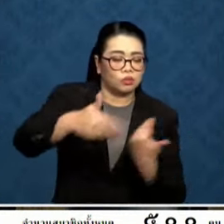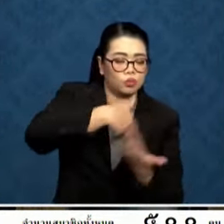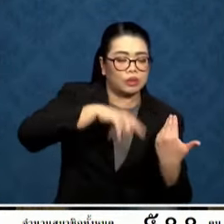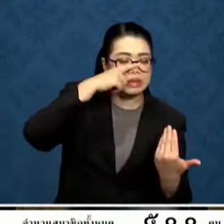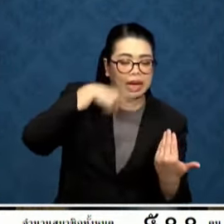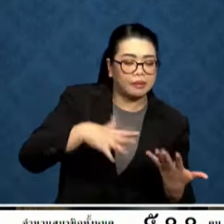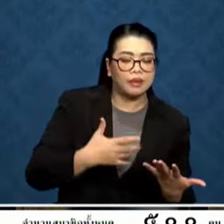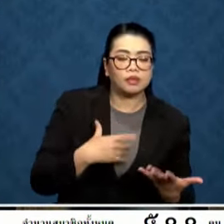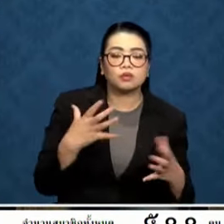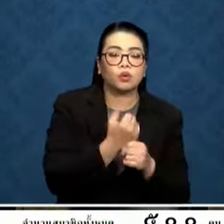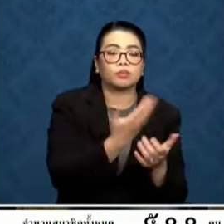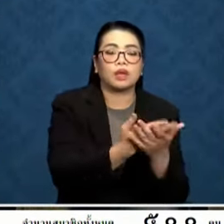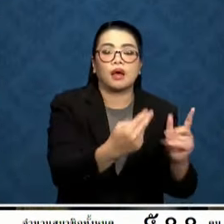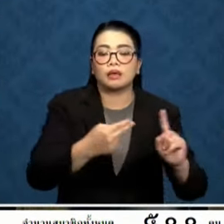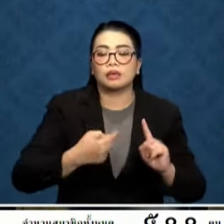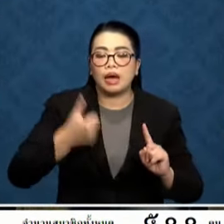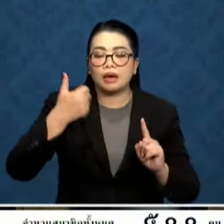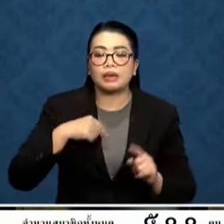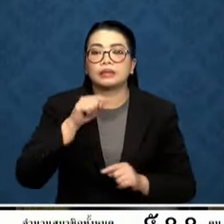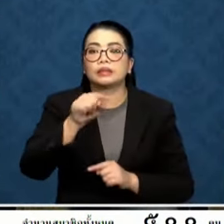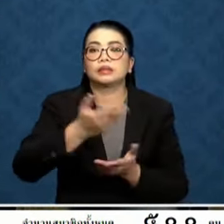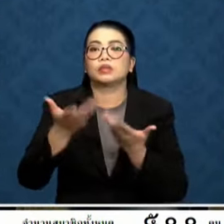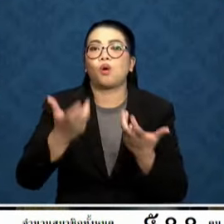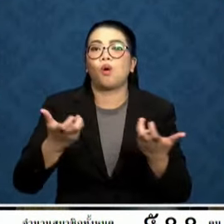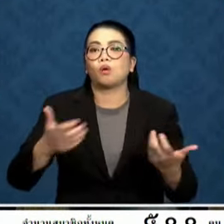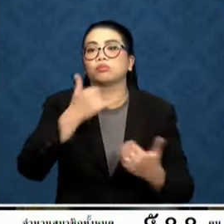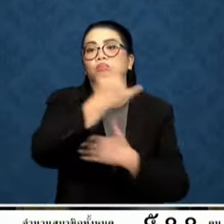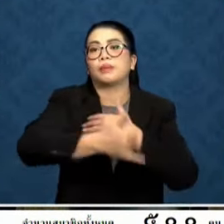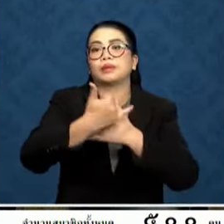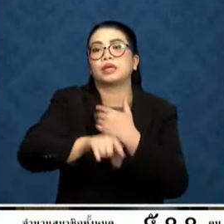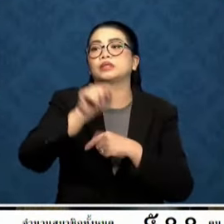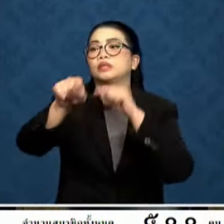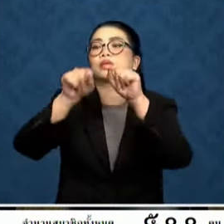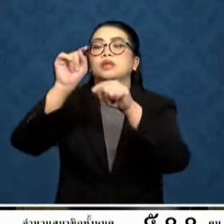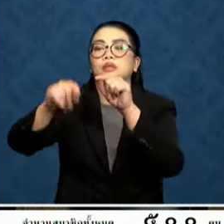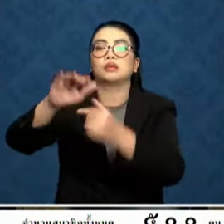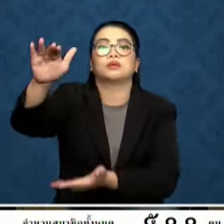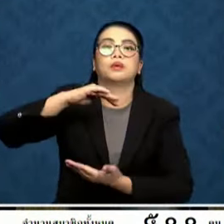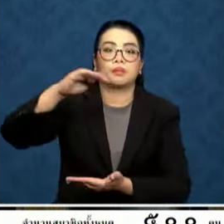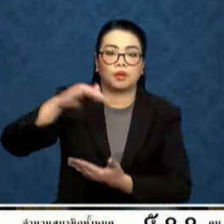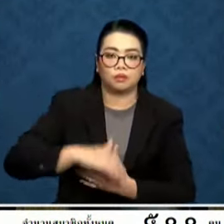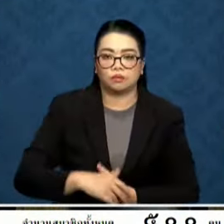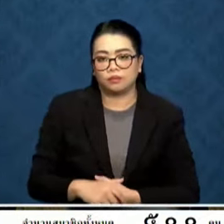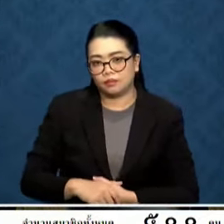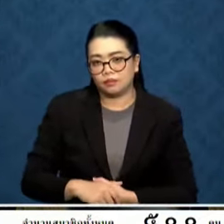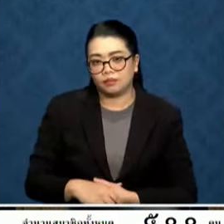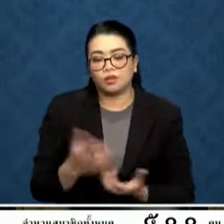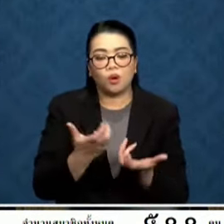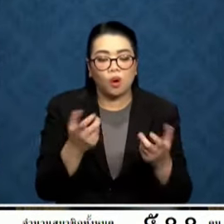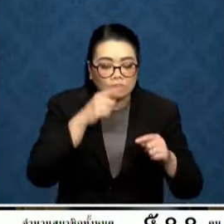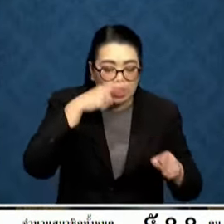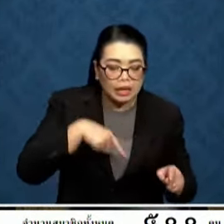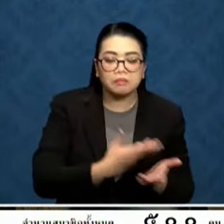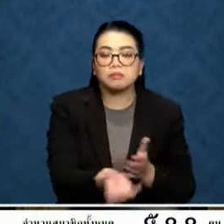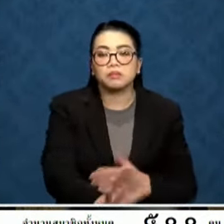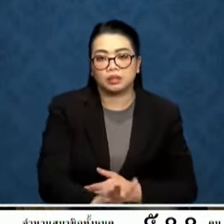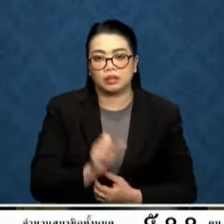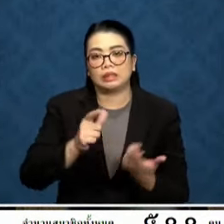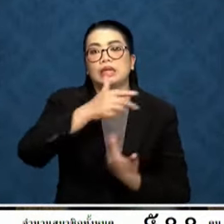สภาพการที่เป็นจริงนะครับในทางเศรษฐกิจของไทยมันเปลี่ยนไป